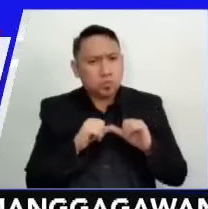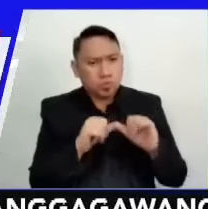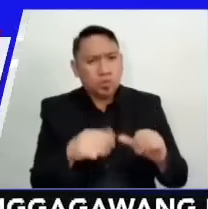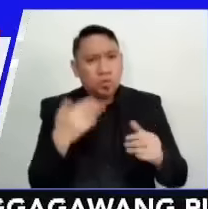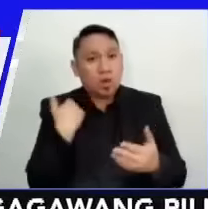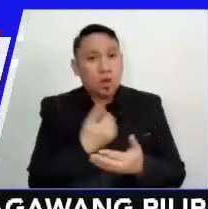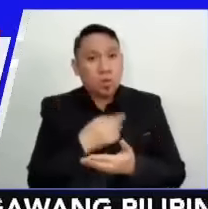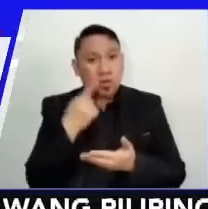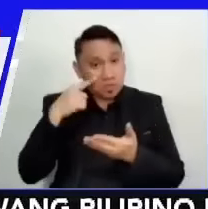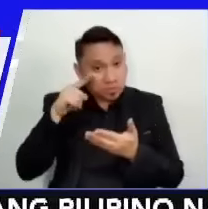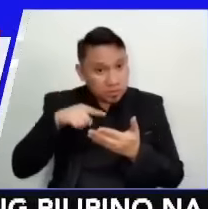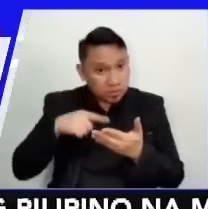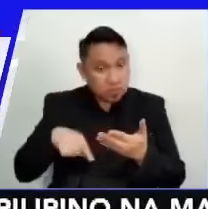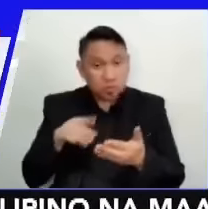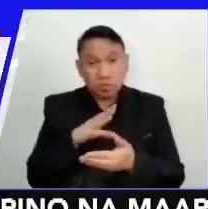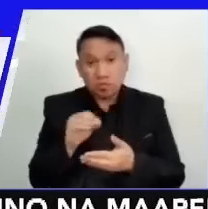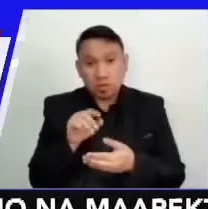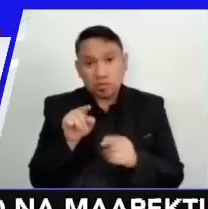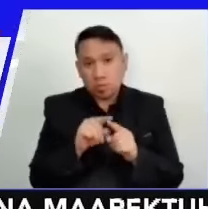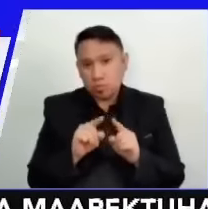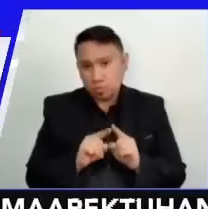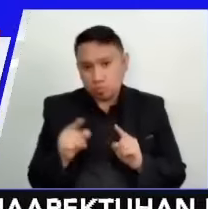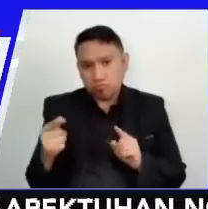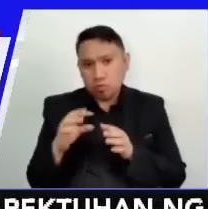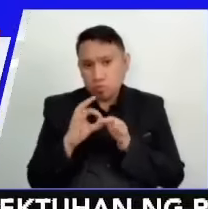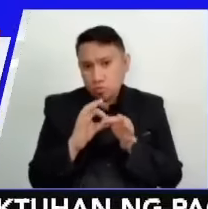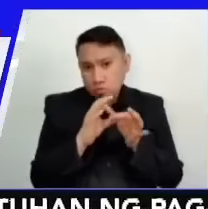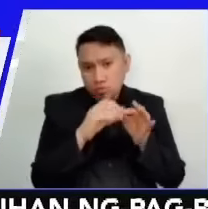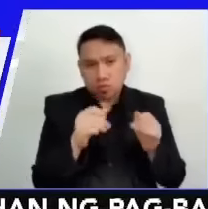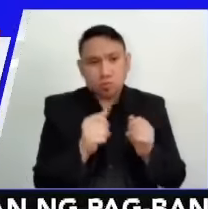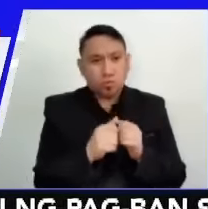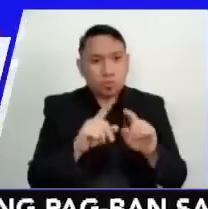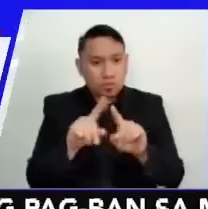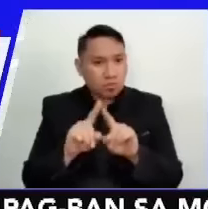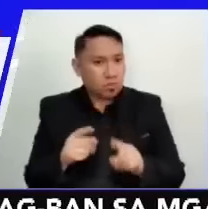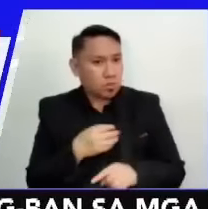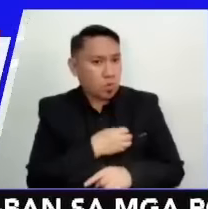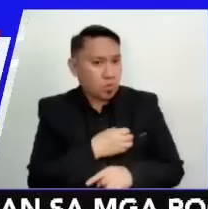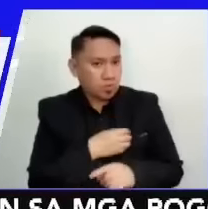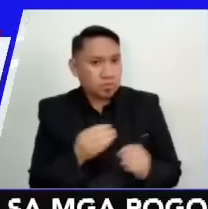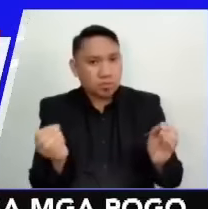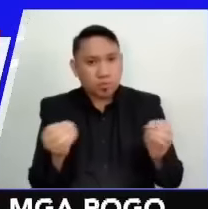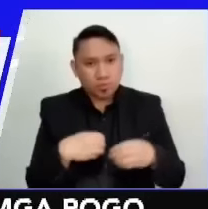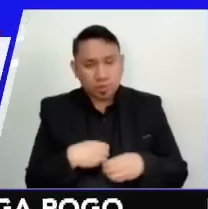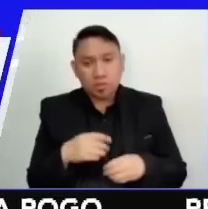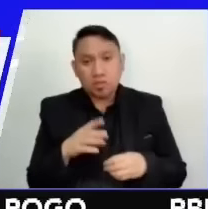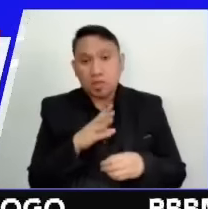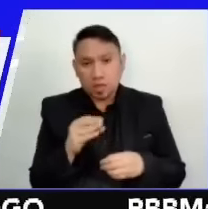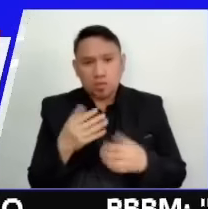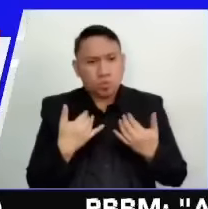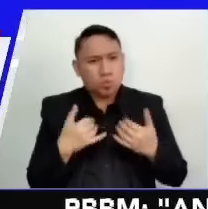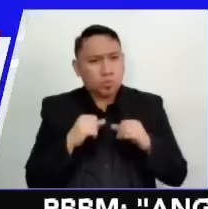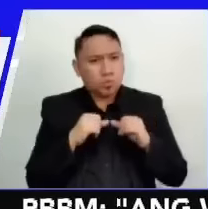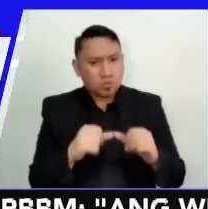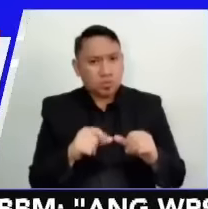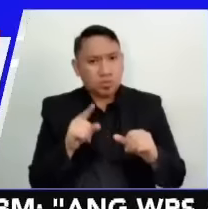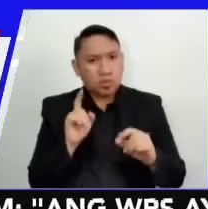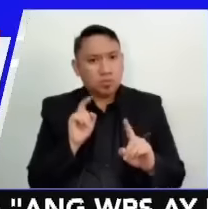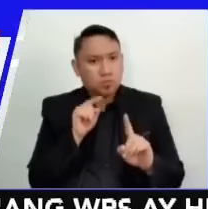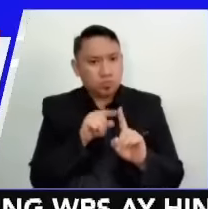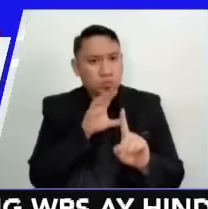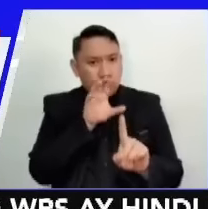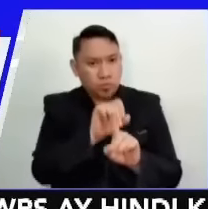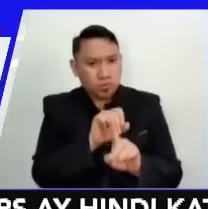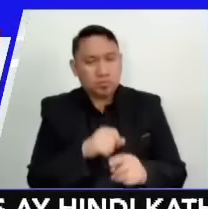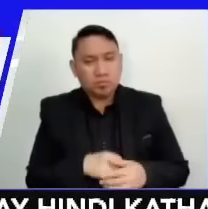pakikipag coordinate sa mga enforcement agencies natin at talagang hindi kami titigil hangga't mahuli siya senador sa pagbubukas po ng